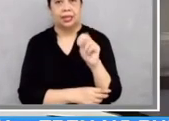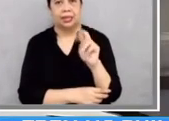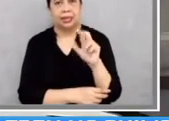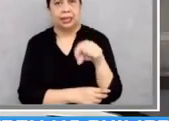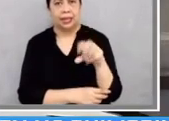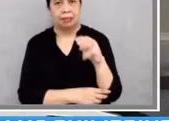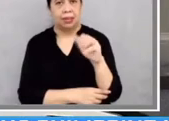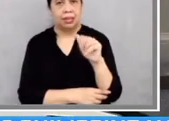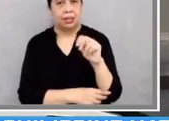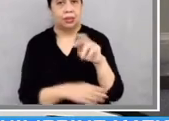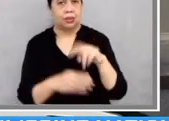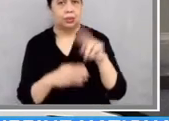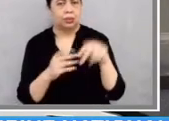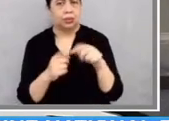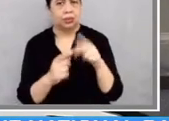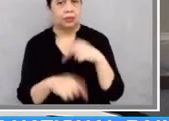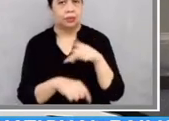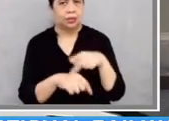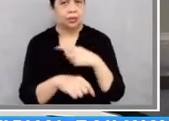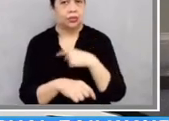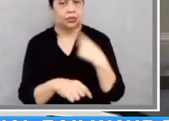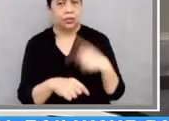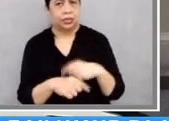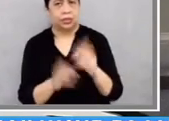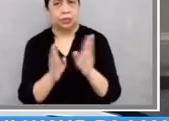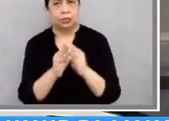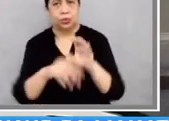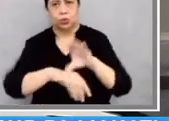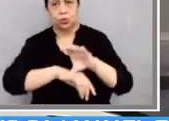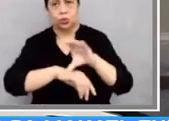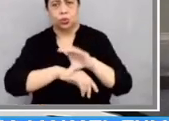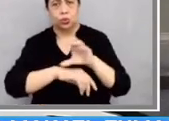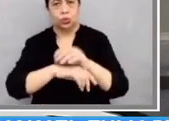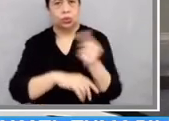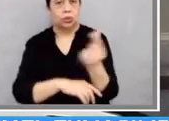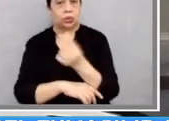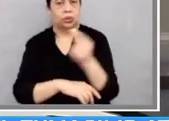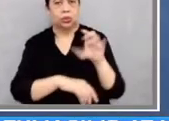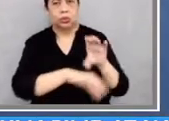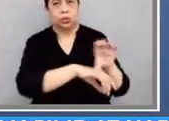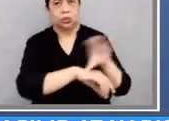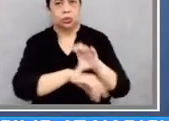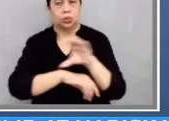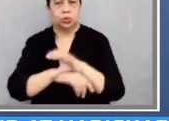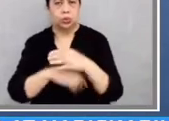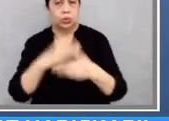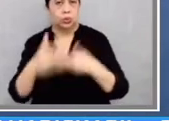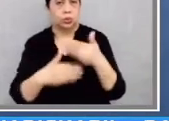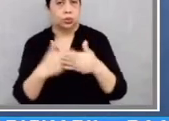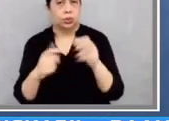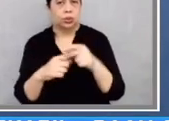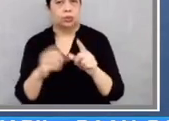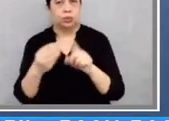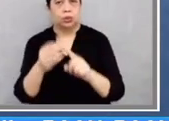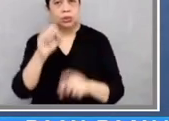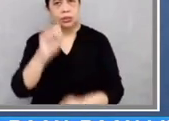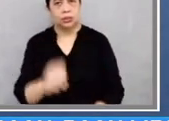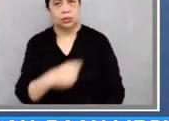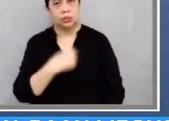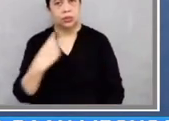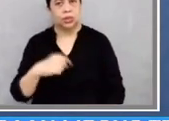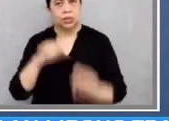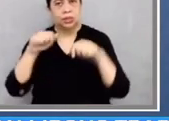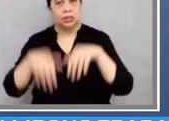ng Philippines-China Foreign Ministry Consultation at Bilateral Consultations Mechanism on the South China Sea na ginanap nitong